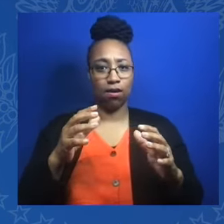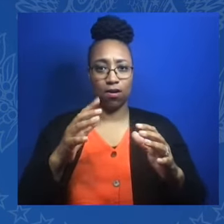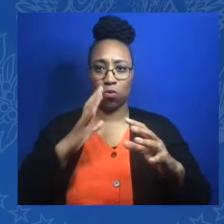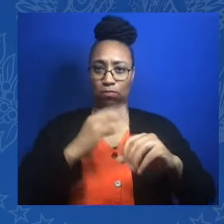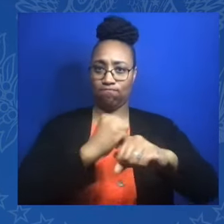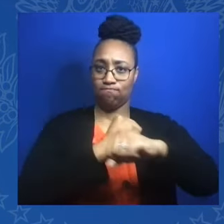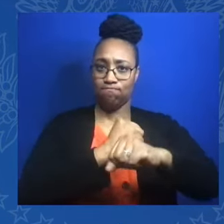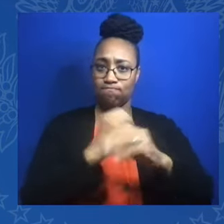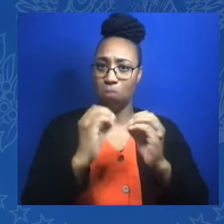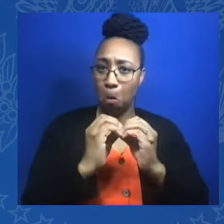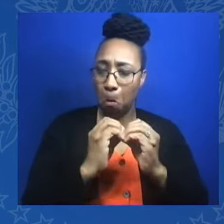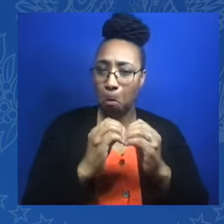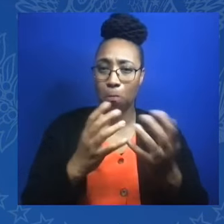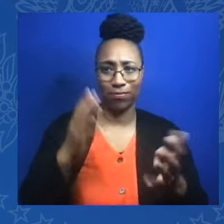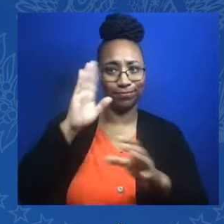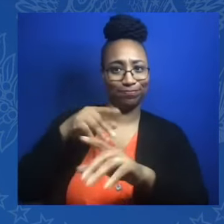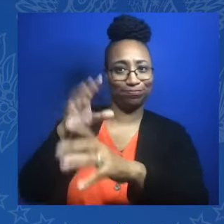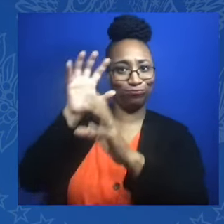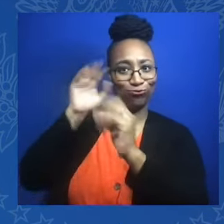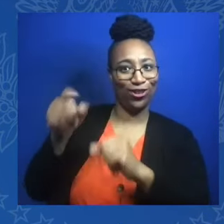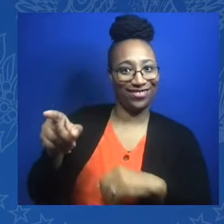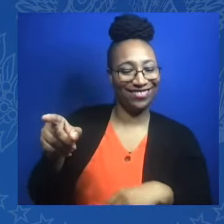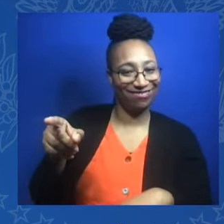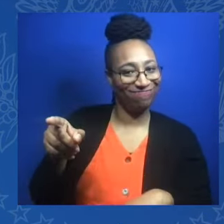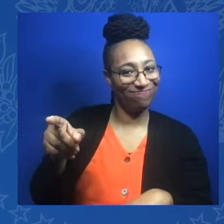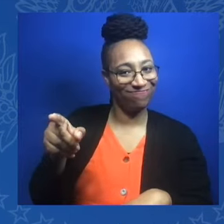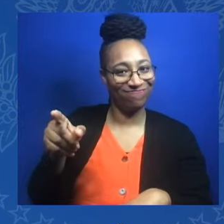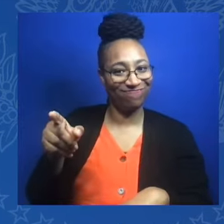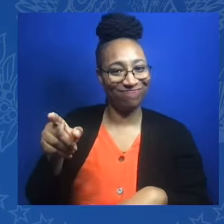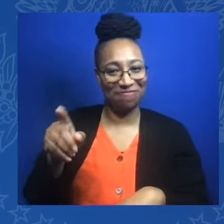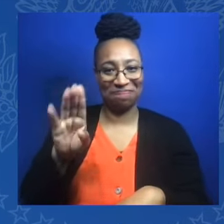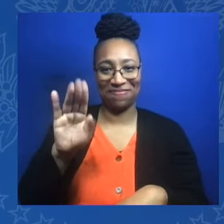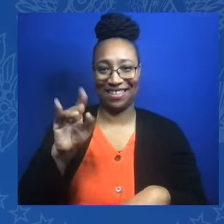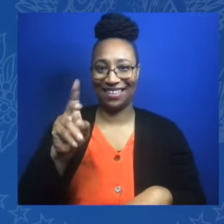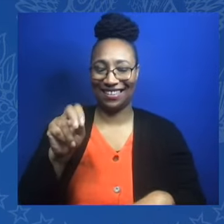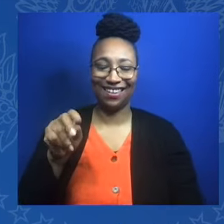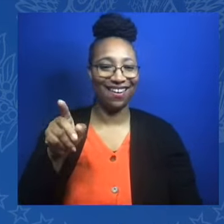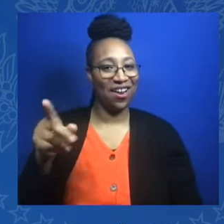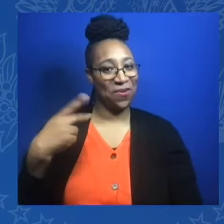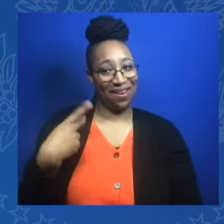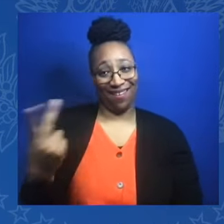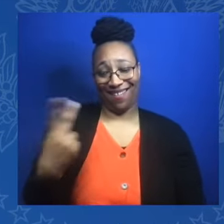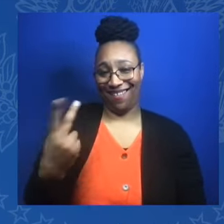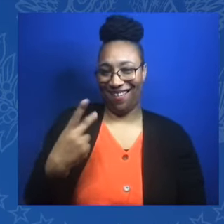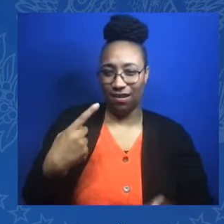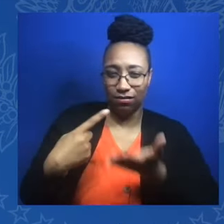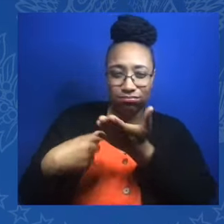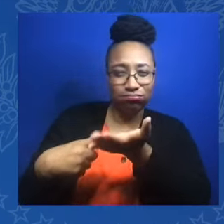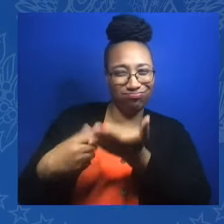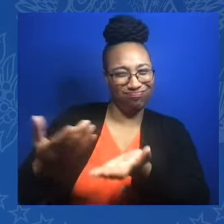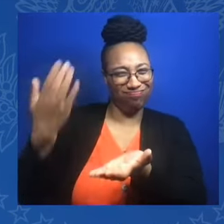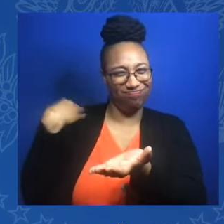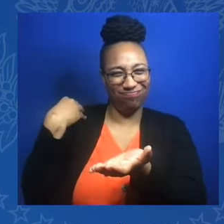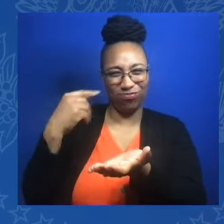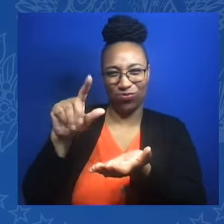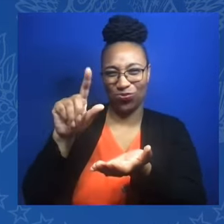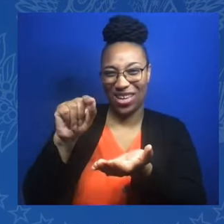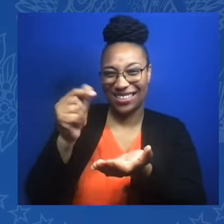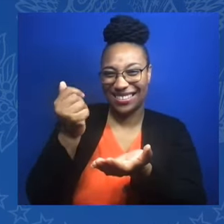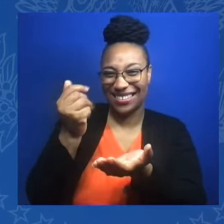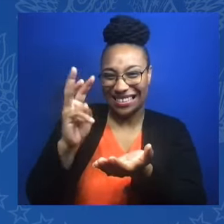eue en 2016, vous et moi, sur la lutte contre les changements climatiques, lorsque vous étiez en visite au Canada en tant